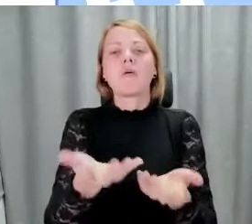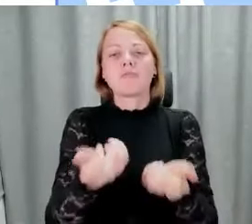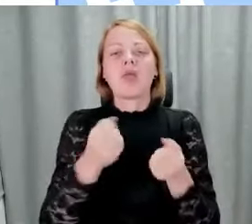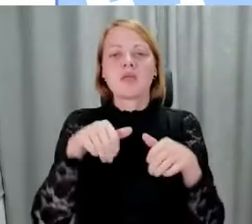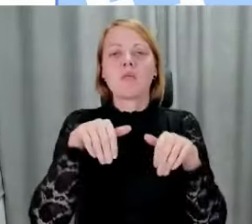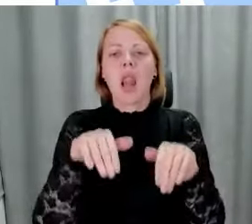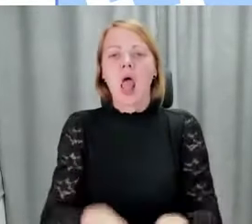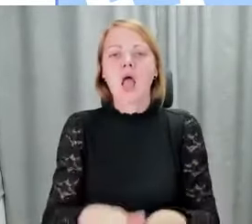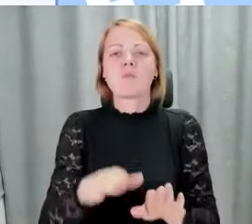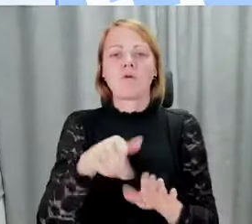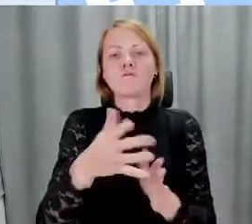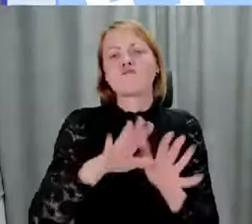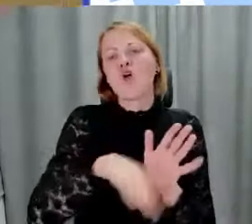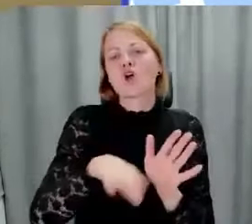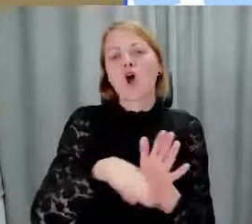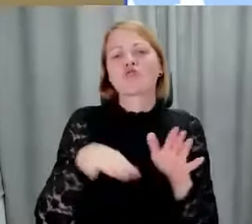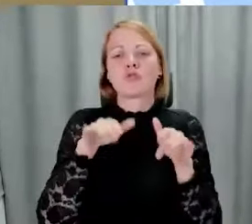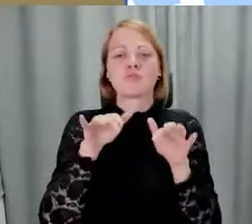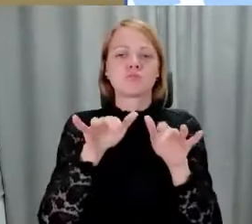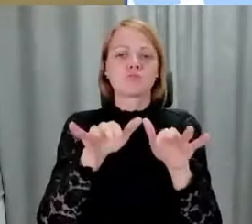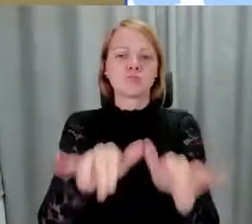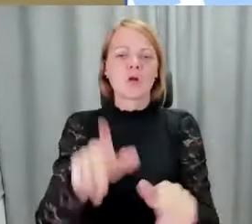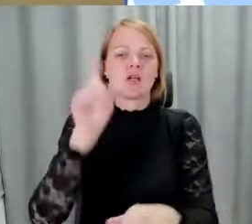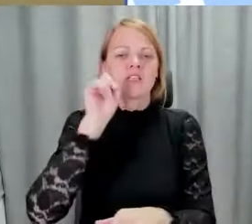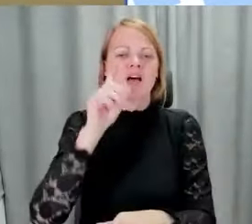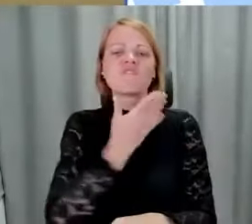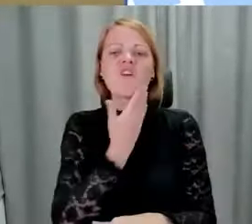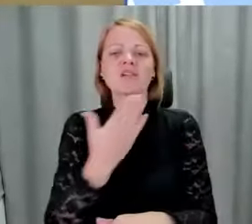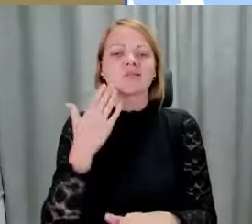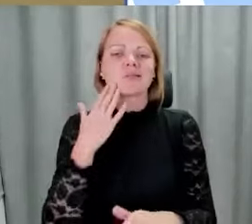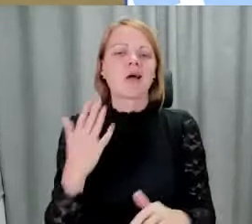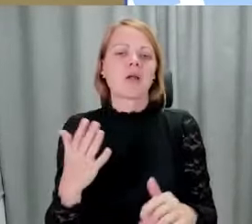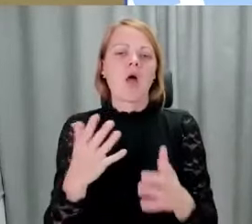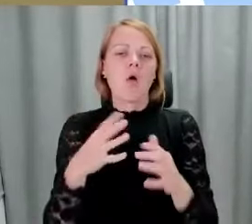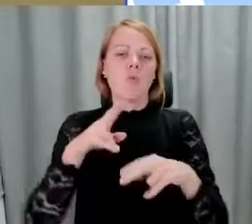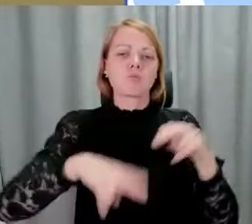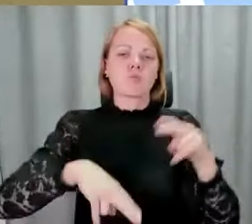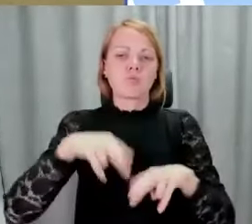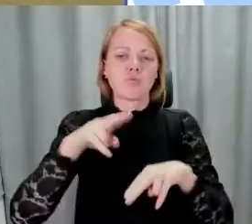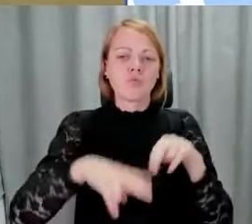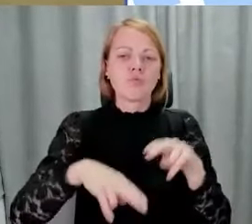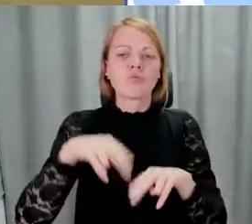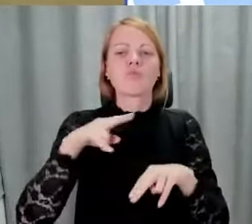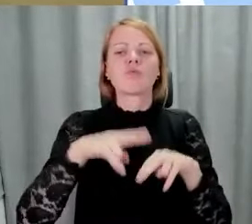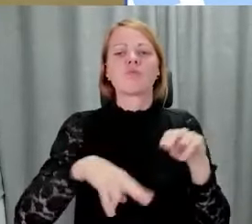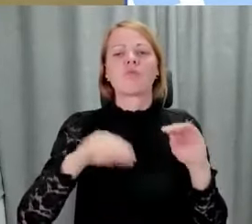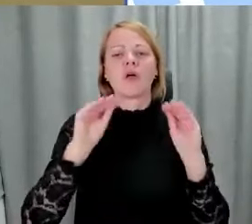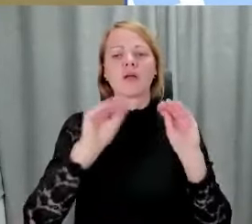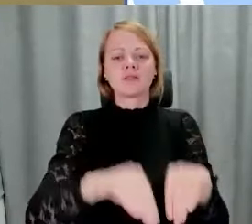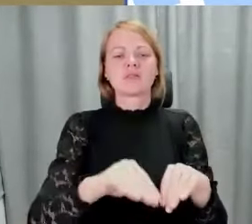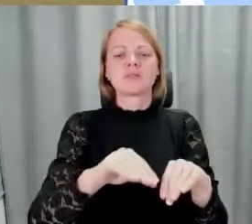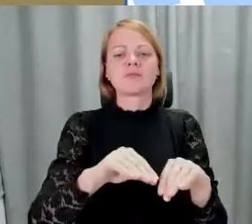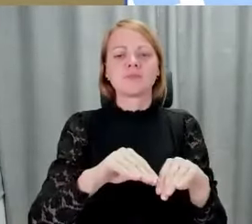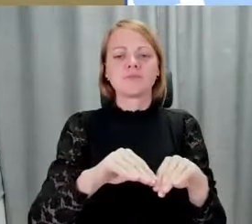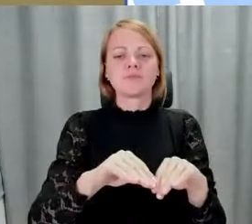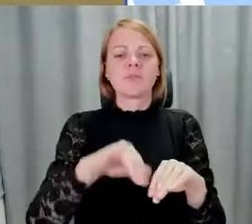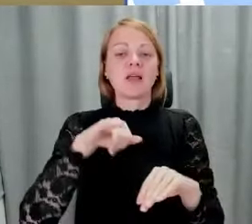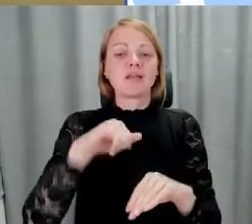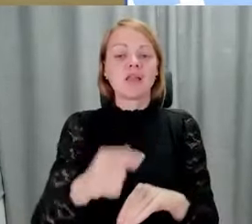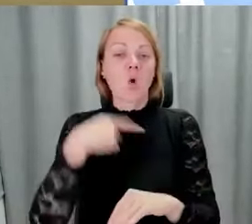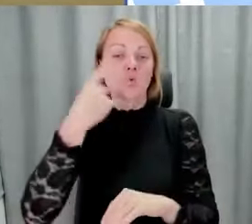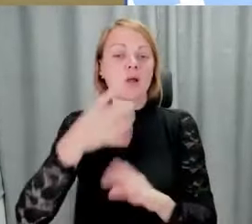procesa un... Izmāk vasarā, ja viņš ir uzbūvēts, ja mēs martā pieņēmām lēmumu par to, ka mēs viņu būvēsim. Ja mēs runājam par daudz